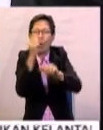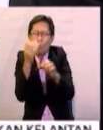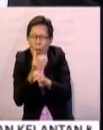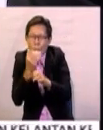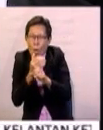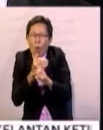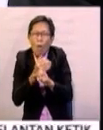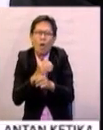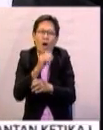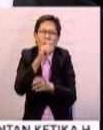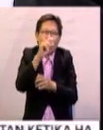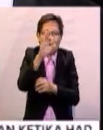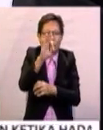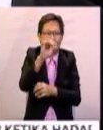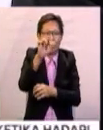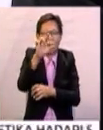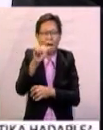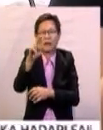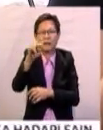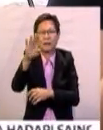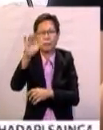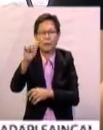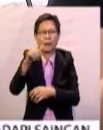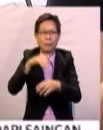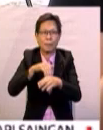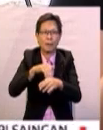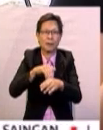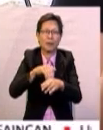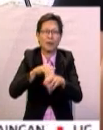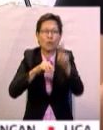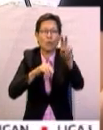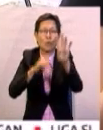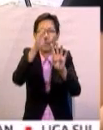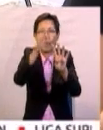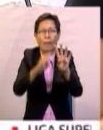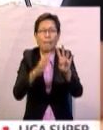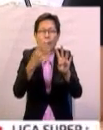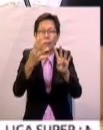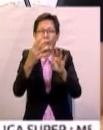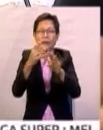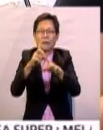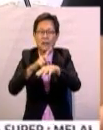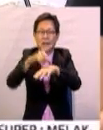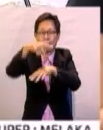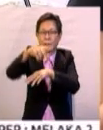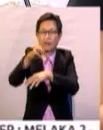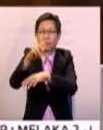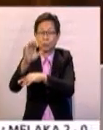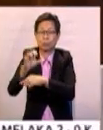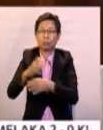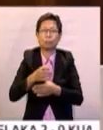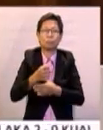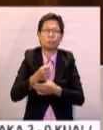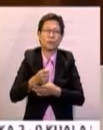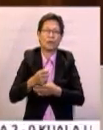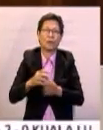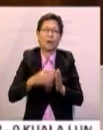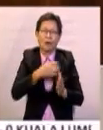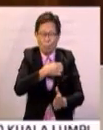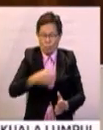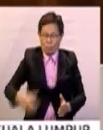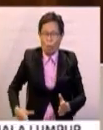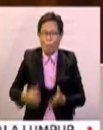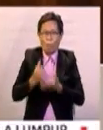with Farah Nabilah and Friends pada 28 April depan di PWTC. Beliau yang juga Duta Yayasan Bantuan Pembangunan